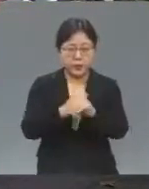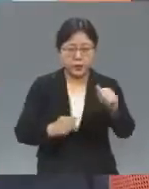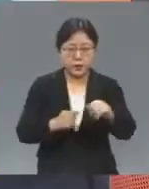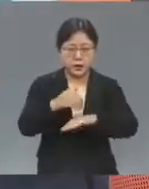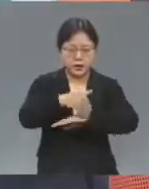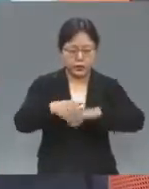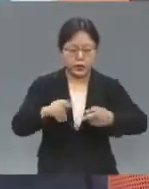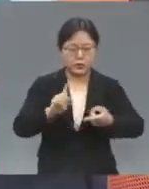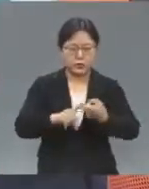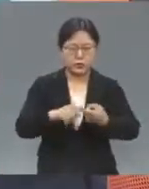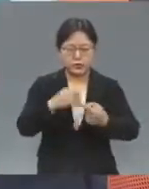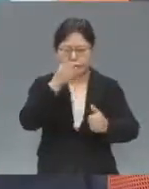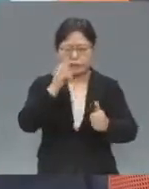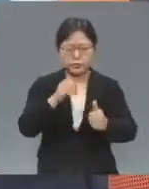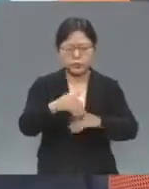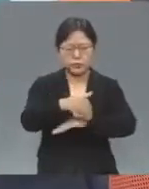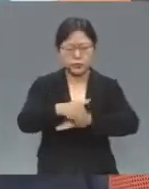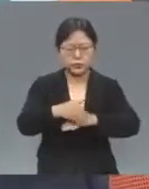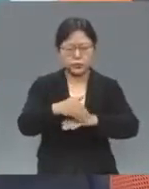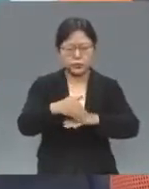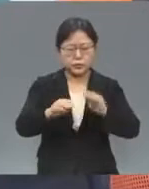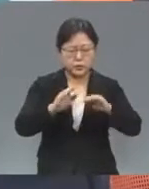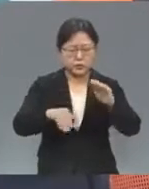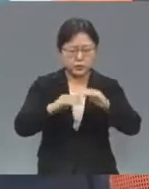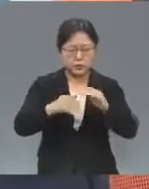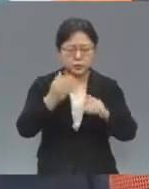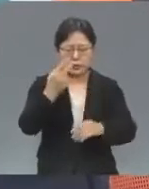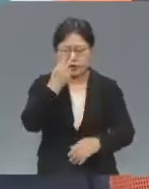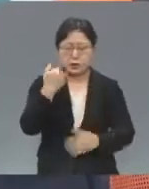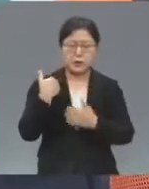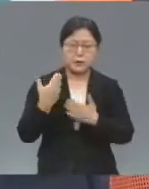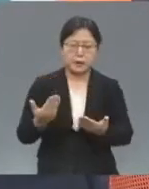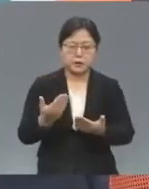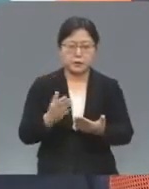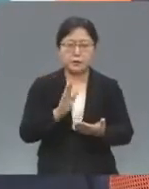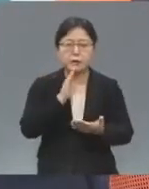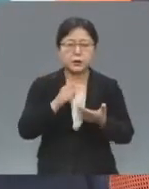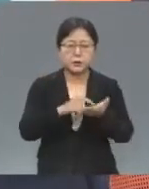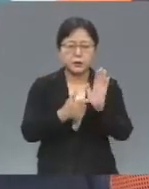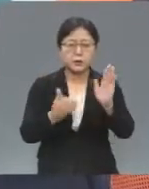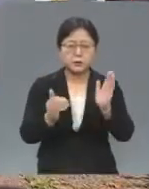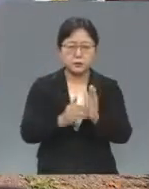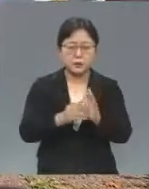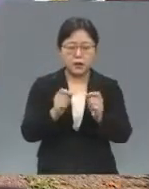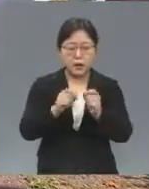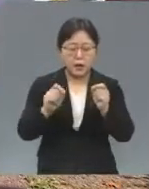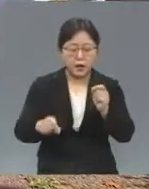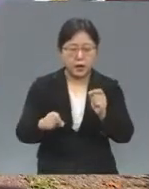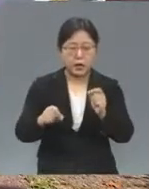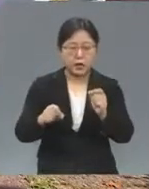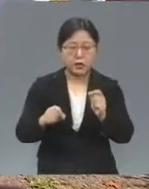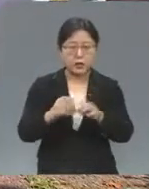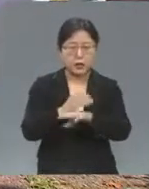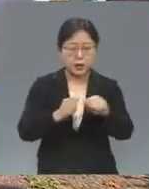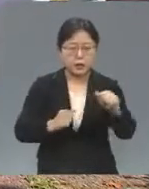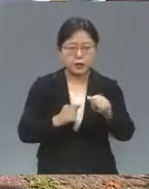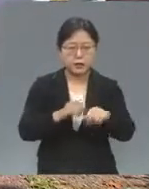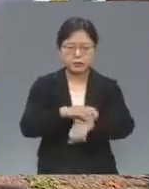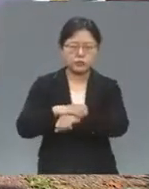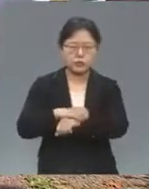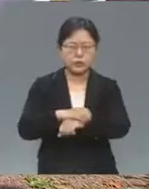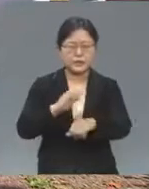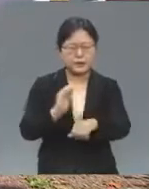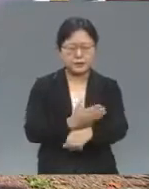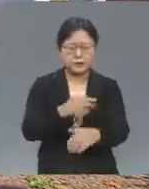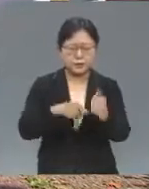계획서를 무시한 철거 공사를 묵인한 정황이 수사를 통해 드러났는데도 하도급 업자들 만 구속하는 데 그친 부실 수사